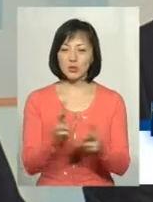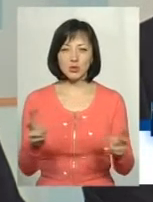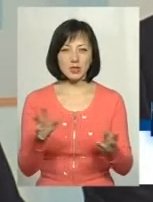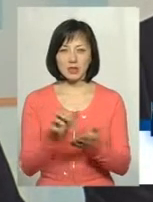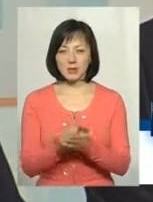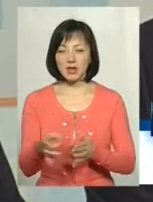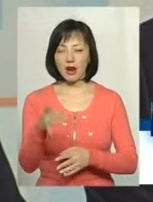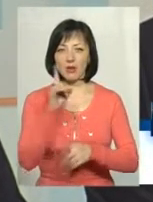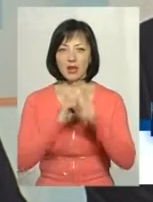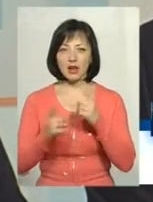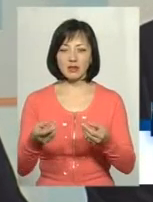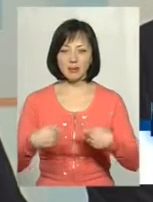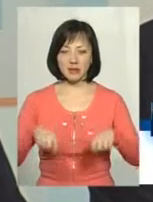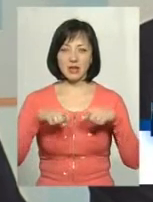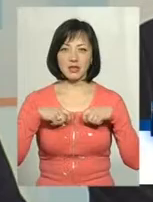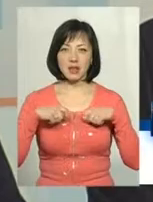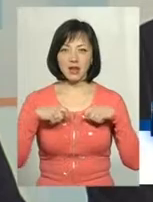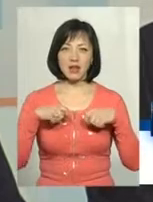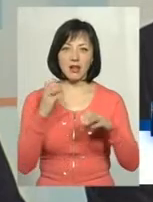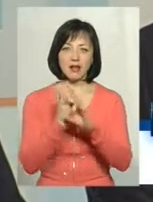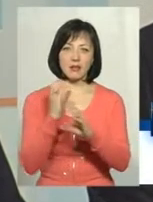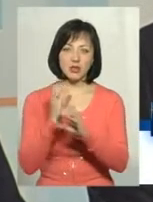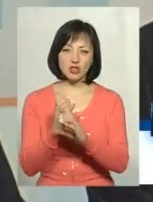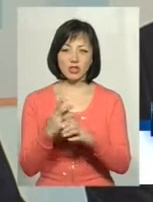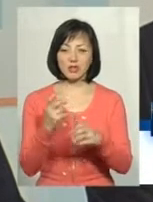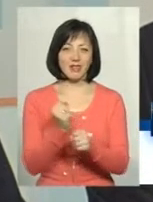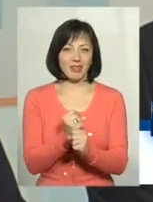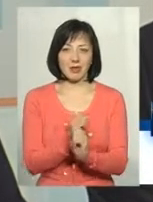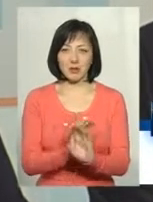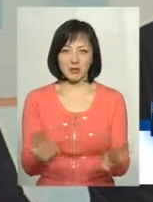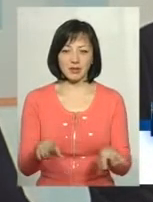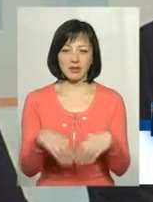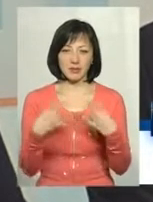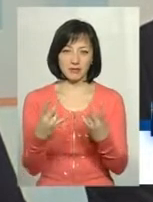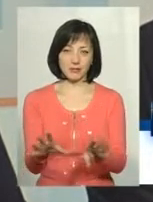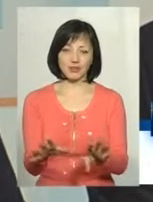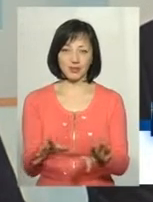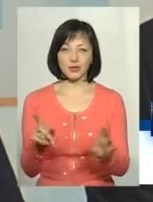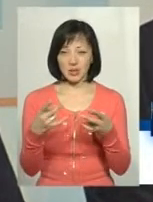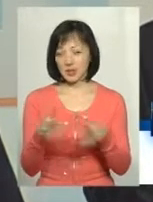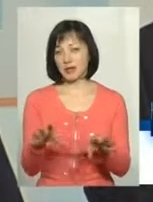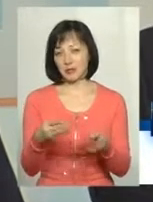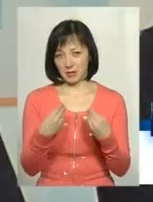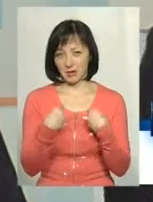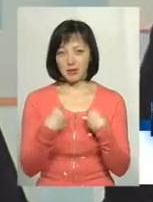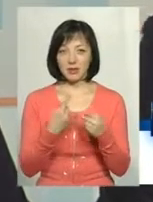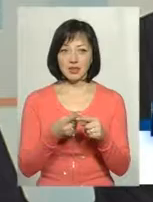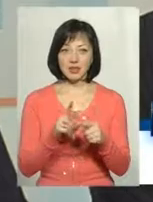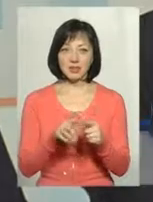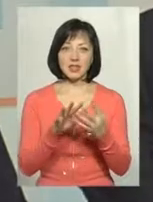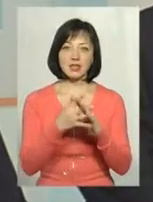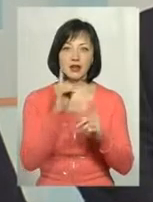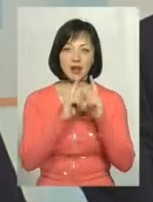передала КАМАЗи, погрузчика, які не працювали. І на тобі, Боже, що мені не можна ще щойно. То все, що було в